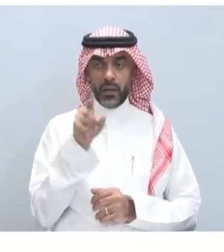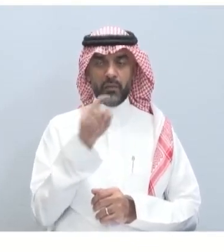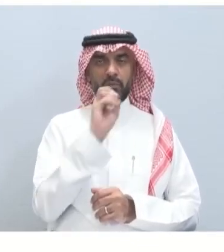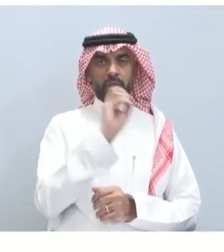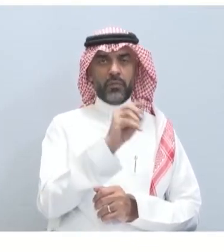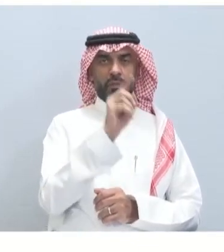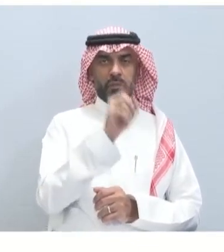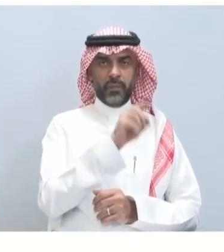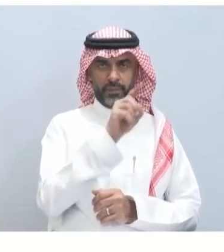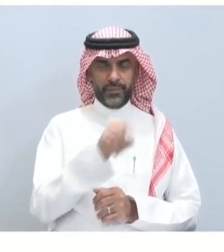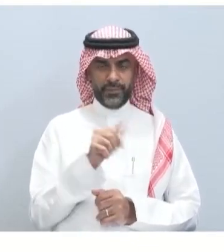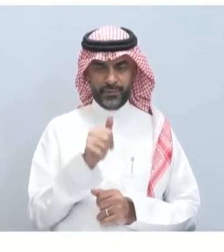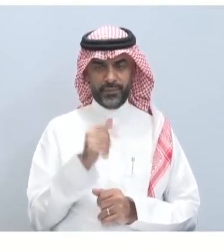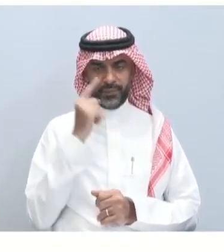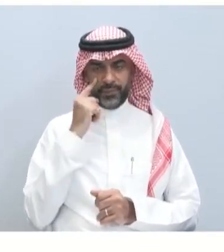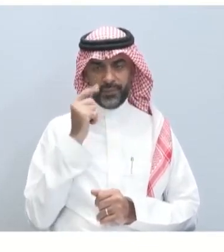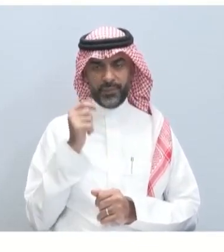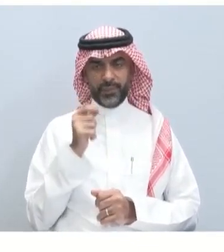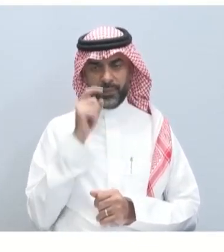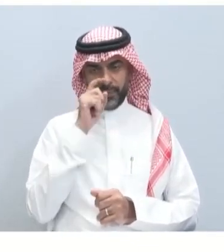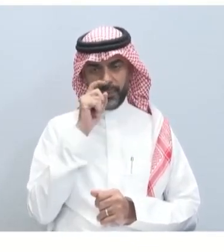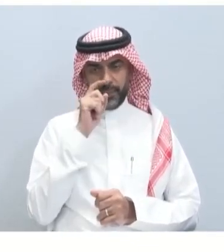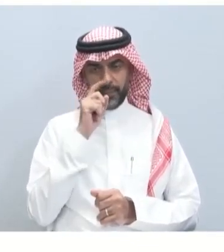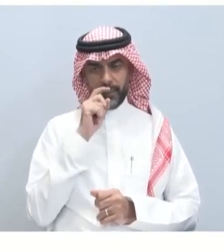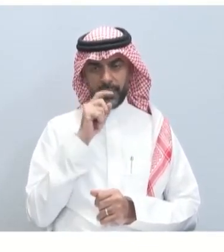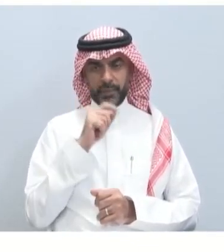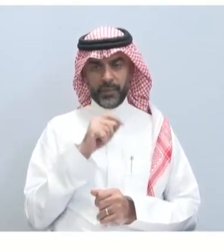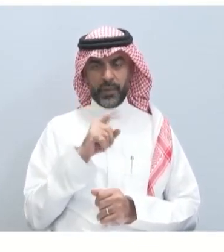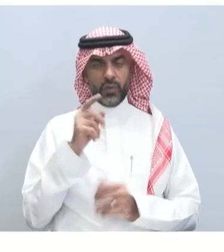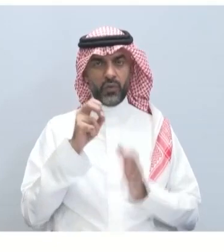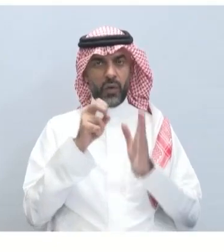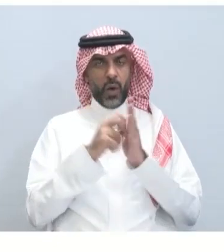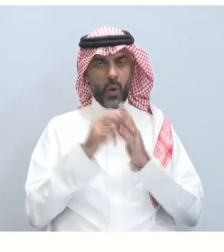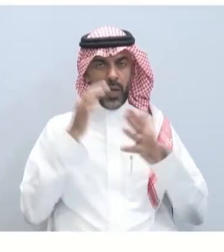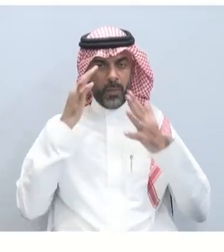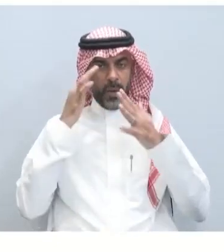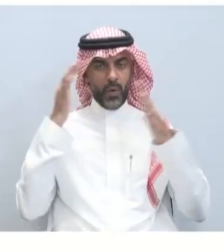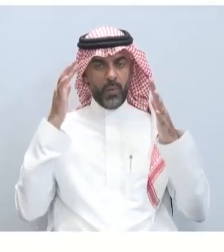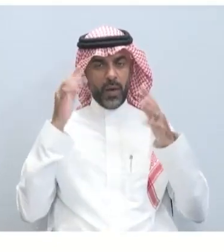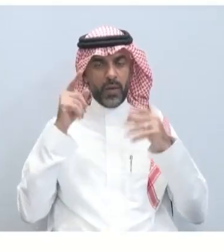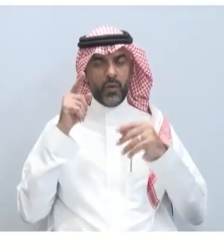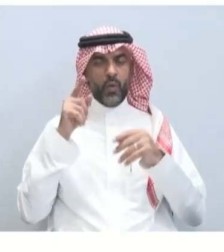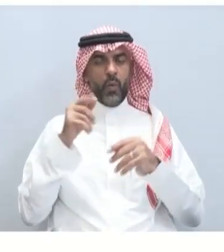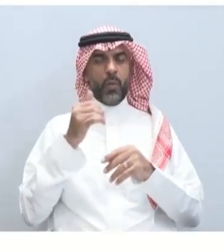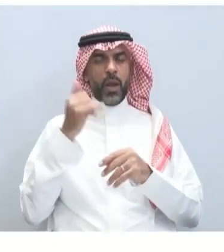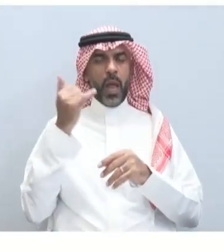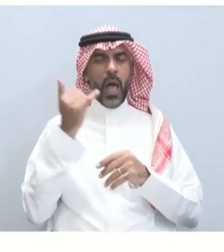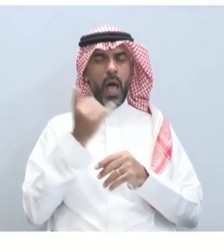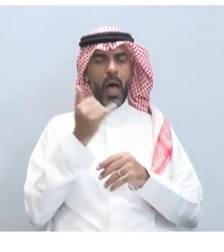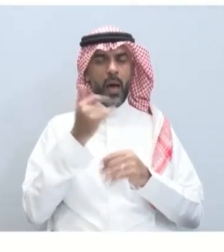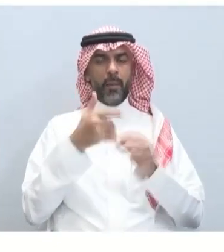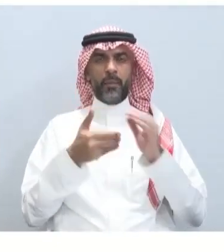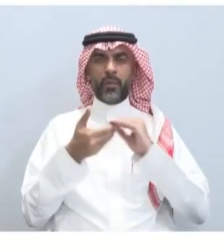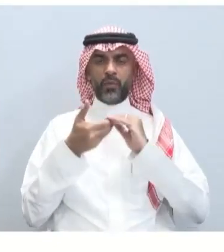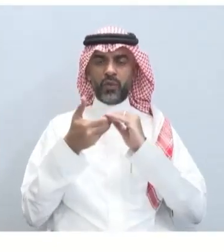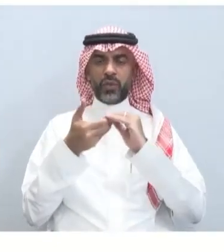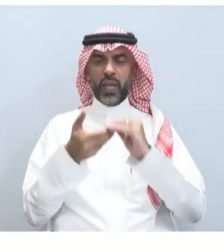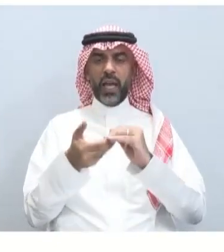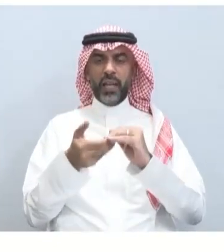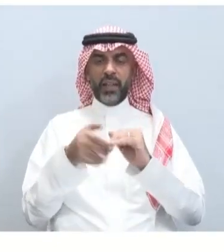العباره الخاطئه مما ياتي تعد قواعد المعلومات من اهم الادوات